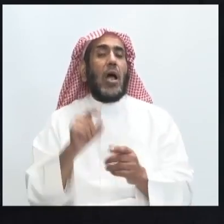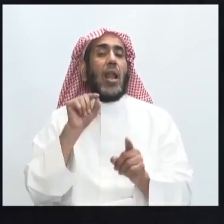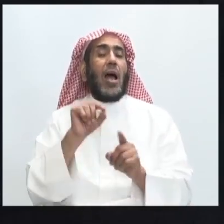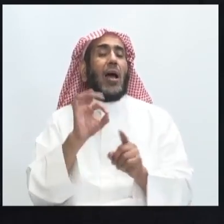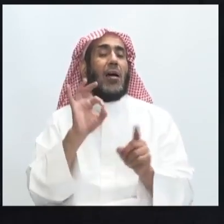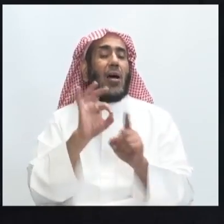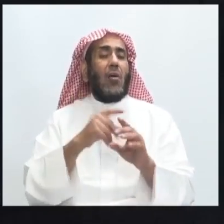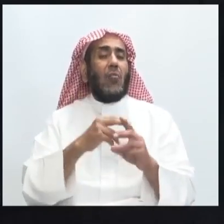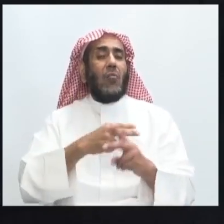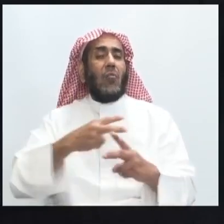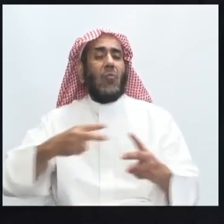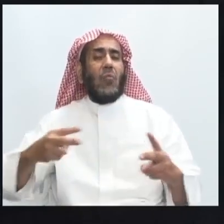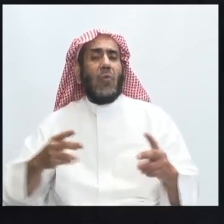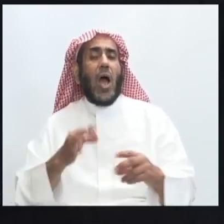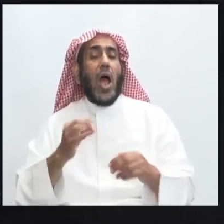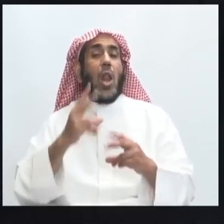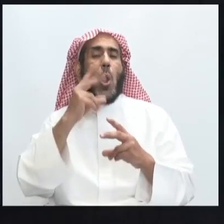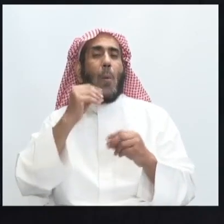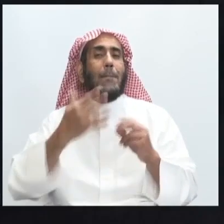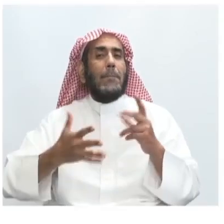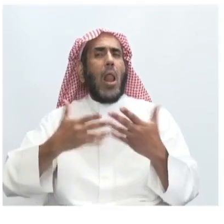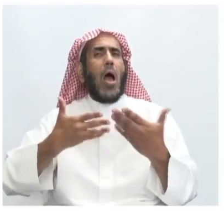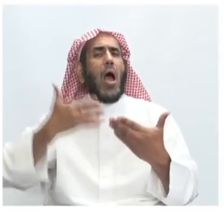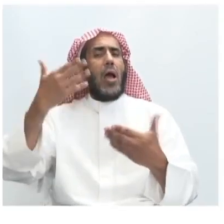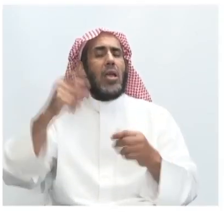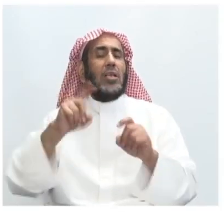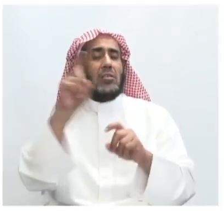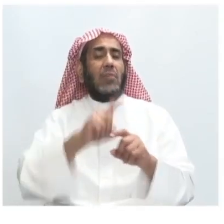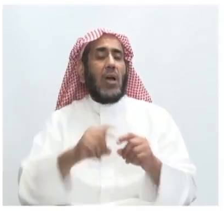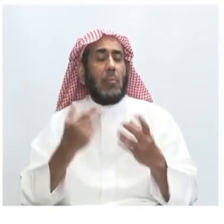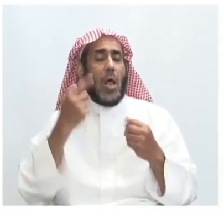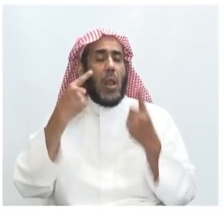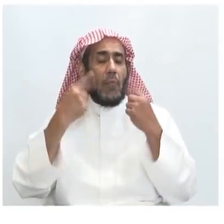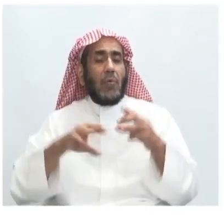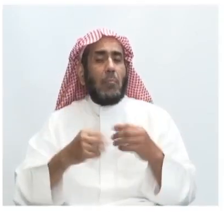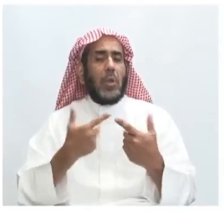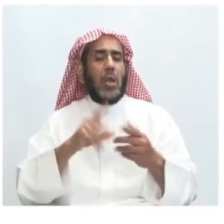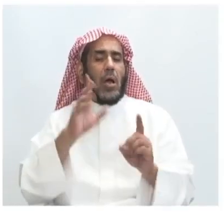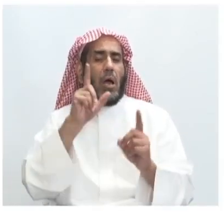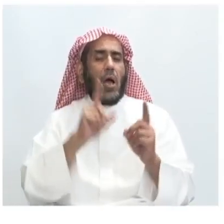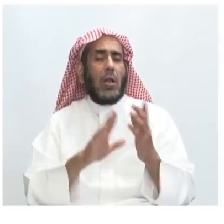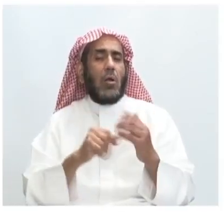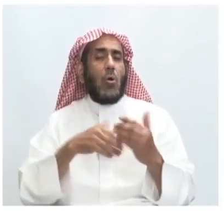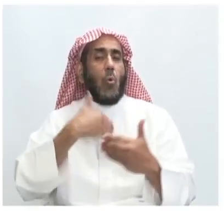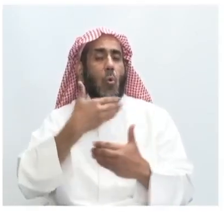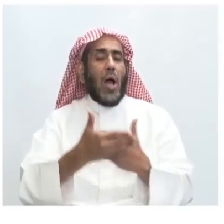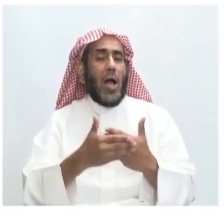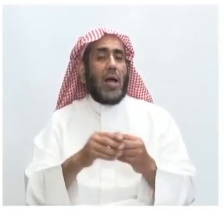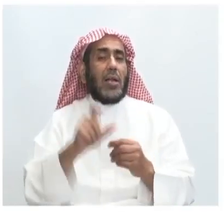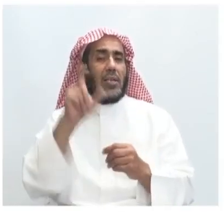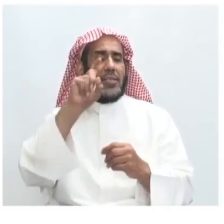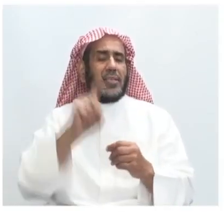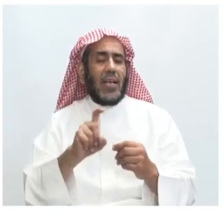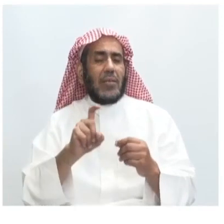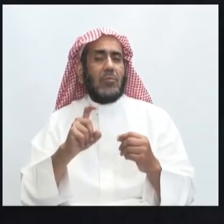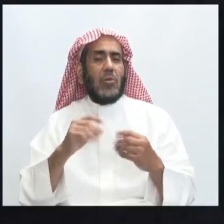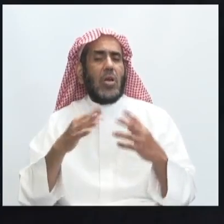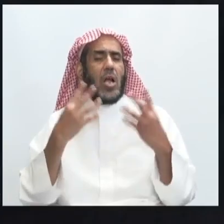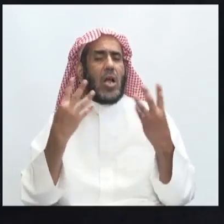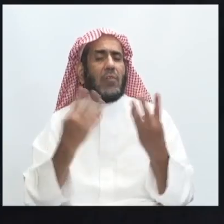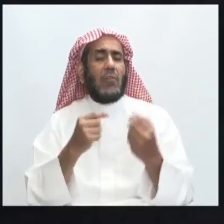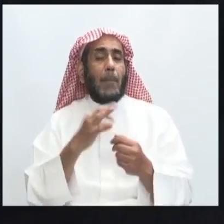البلاغيه للاستفهام فنواجه في حياتنا اسئله نعلم من حالنا وحال السائل طبعا هون كيف